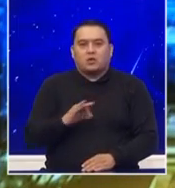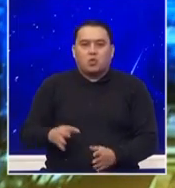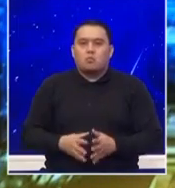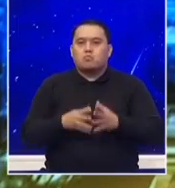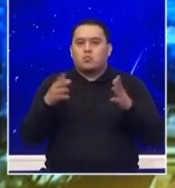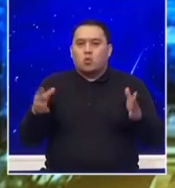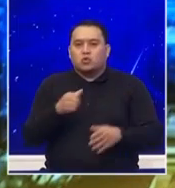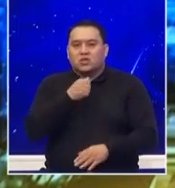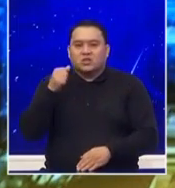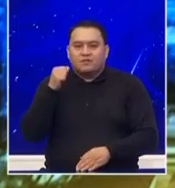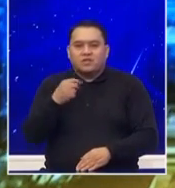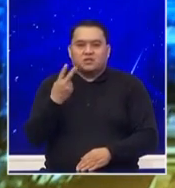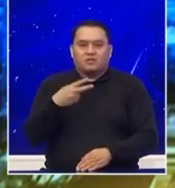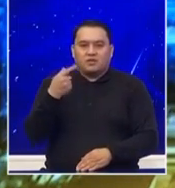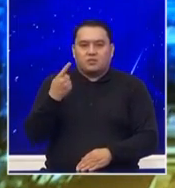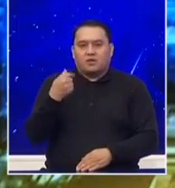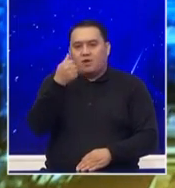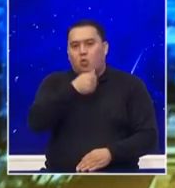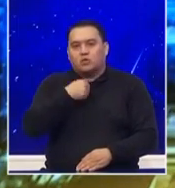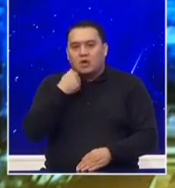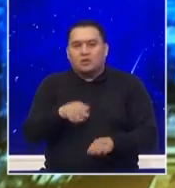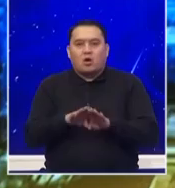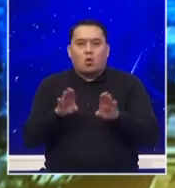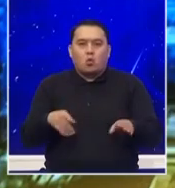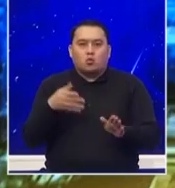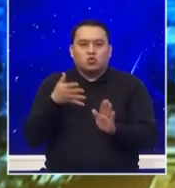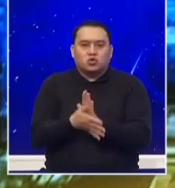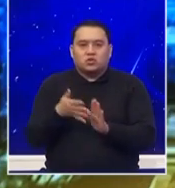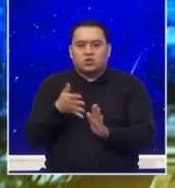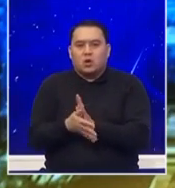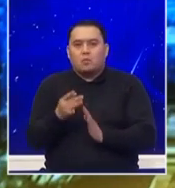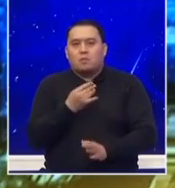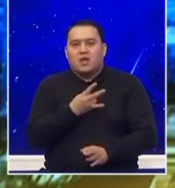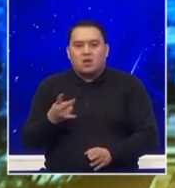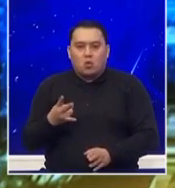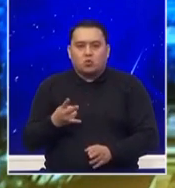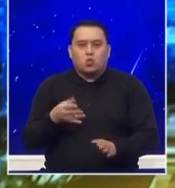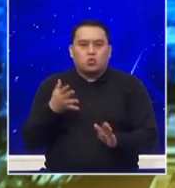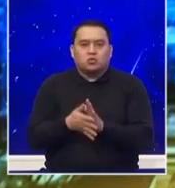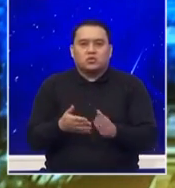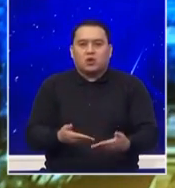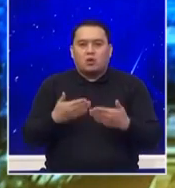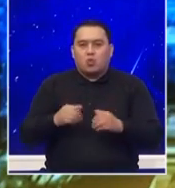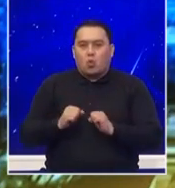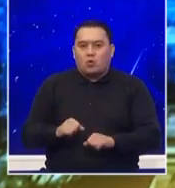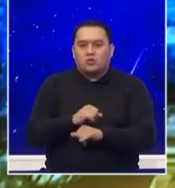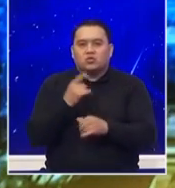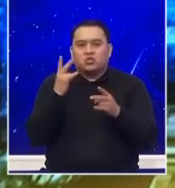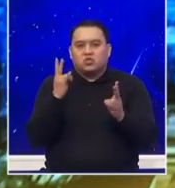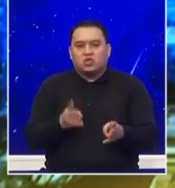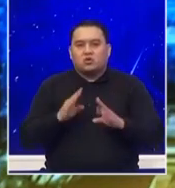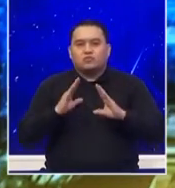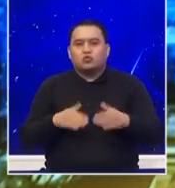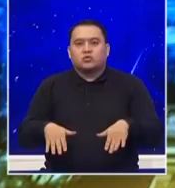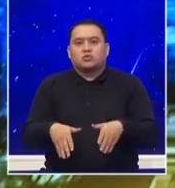больше аналогичного периода 2020 года. Материальный ущерб исчисляется миллионами. Для недопущения дальнейшего роста несчастных случаев